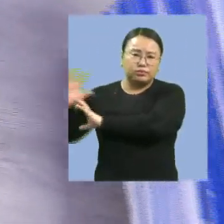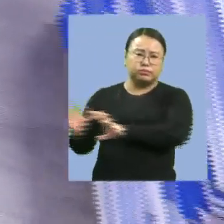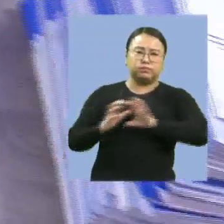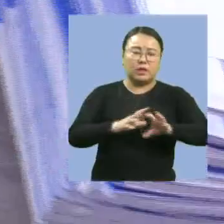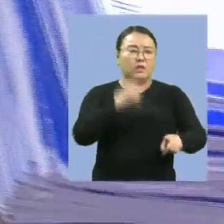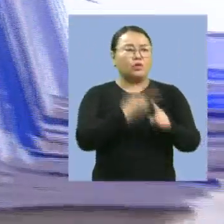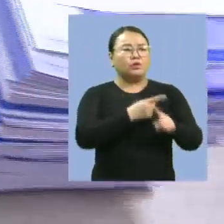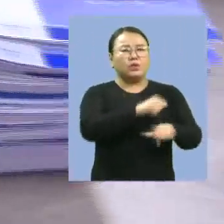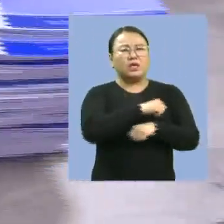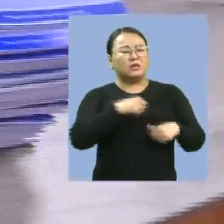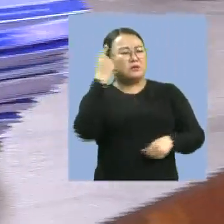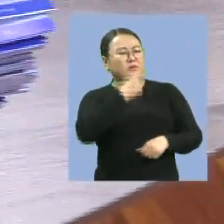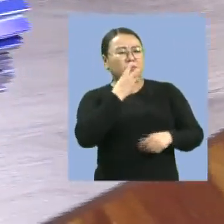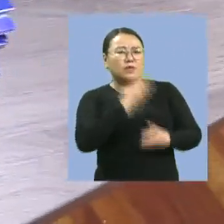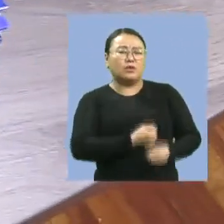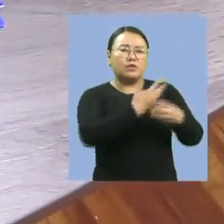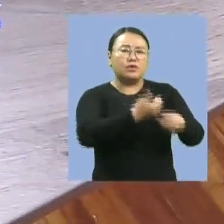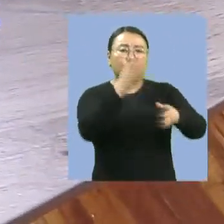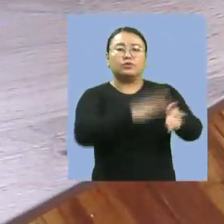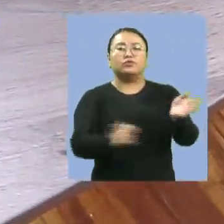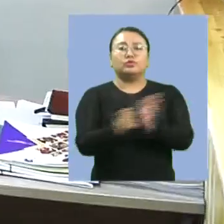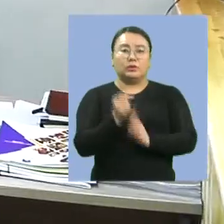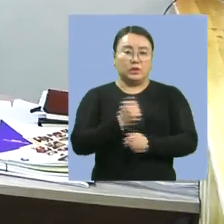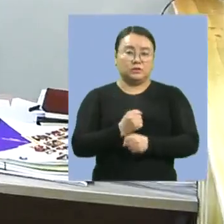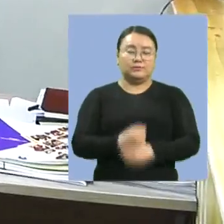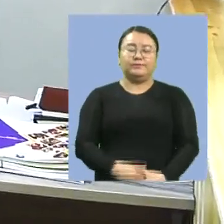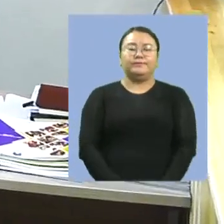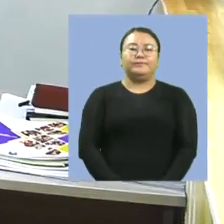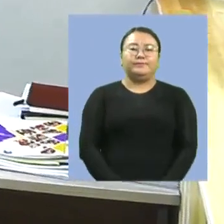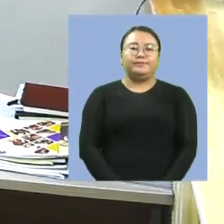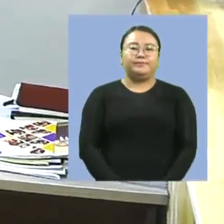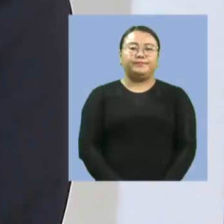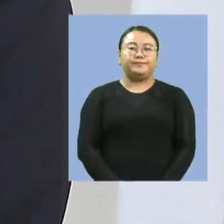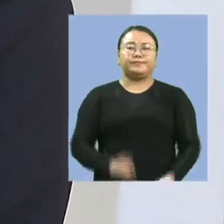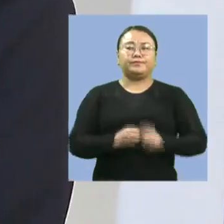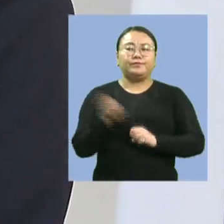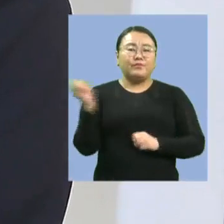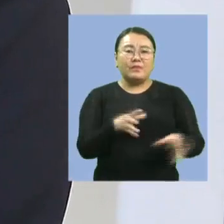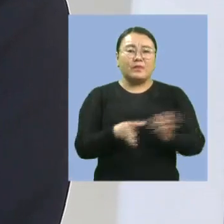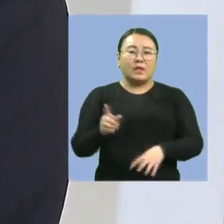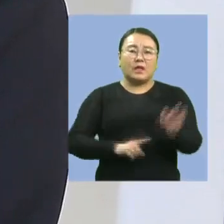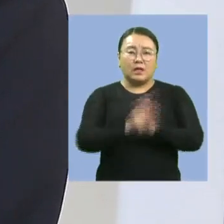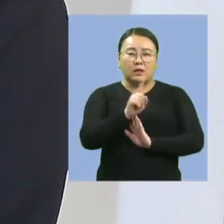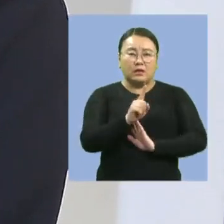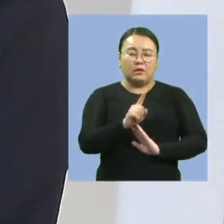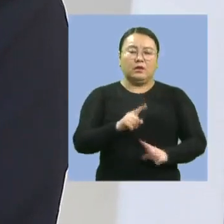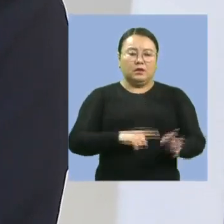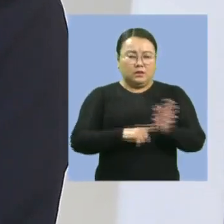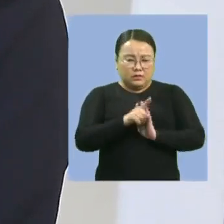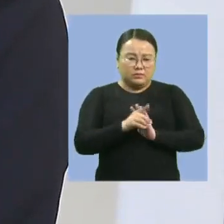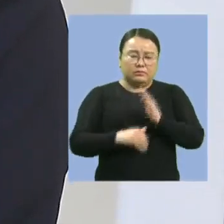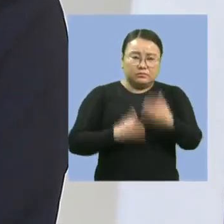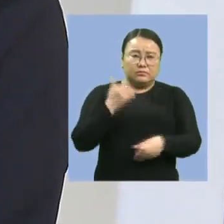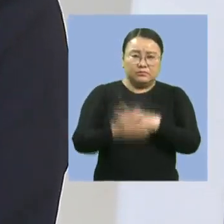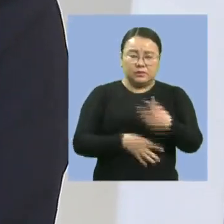үйл ажиллагааг орон нутгийн иргэдэд таниулан сурталчлахад чухал өрөг гүйцэтгэх юм. Босруулж хилцэх шатнаас нэхлээд